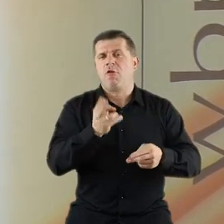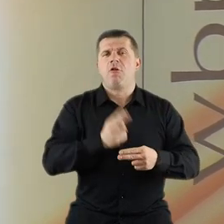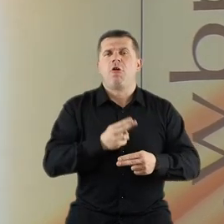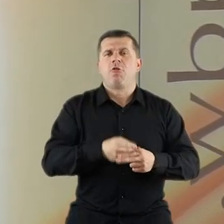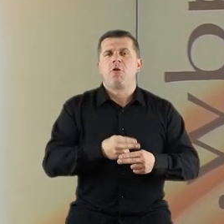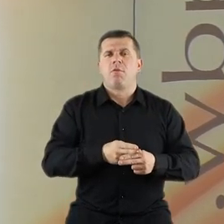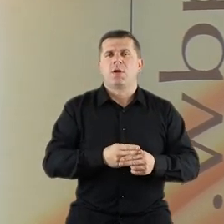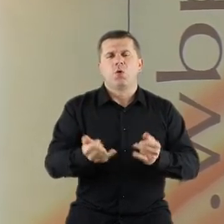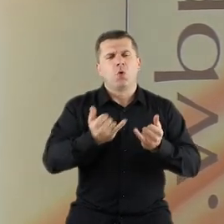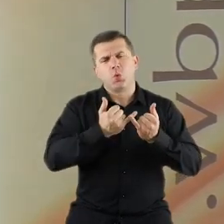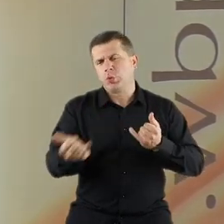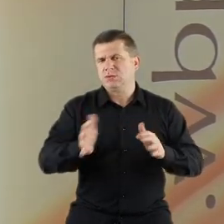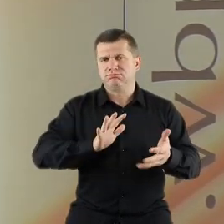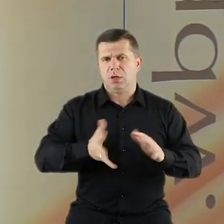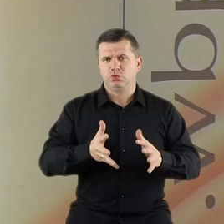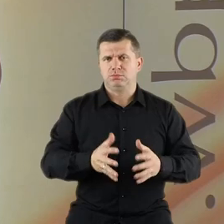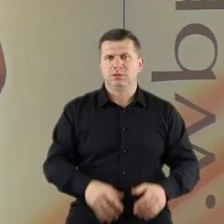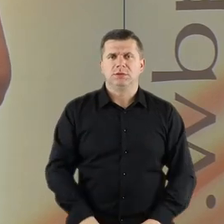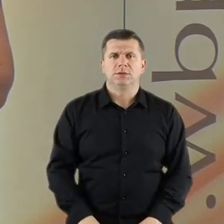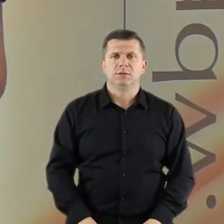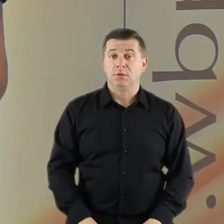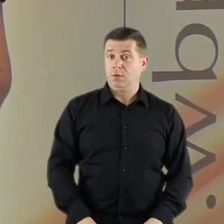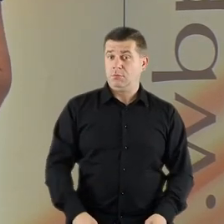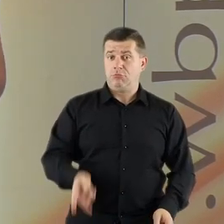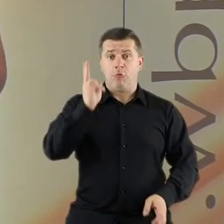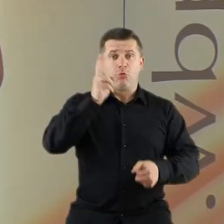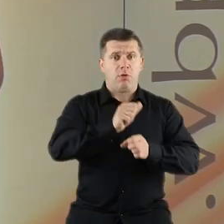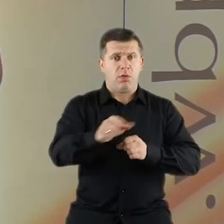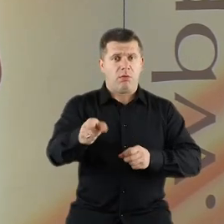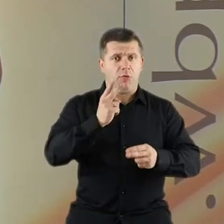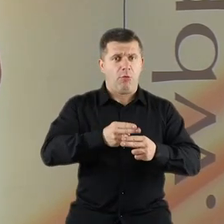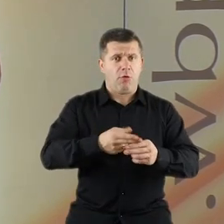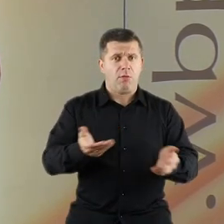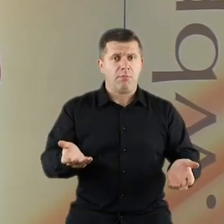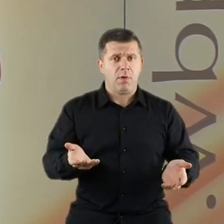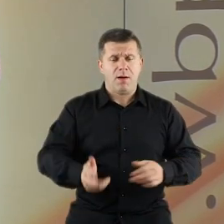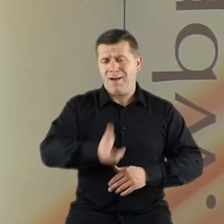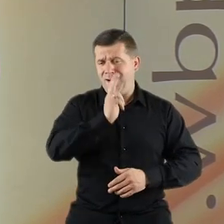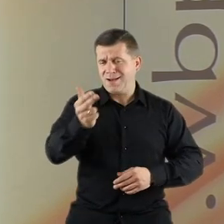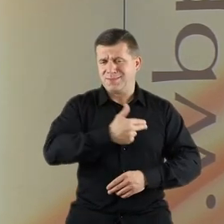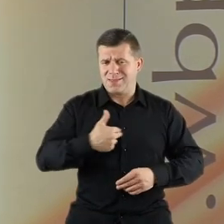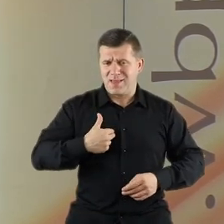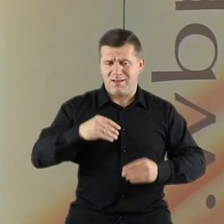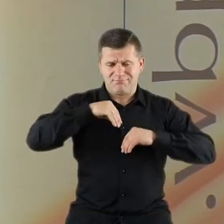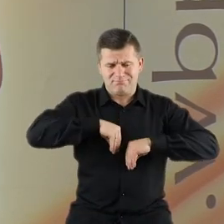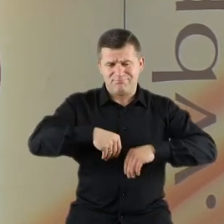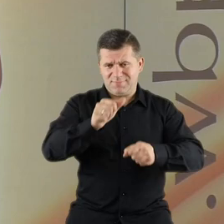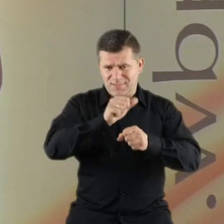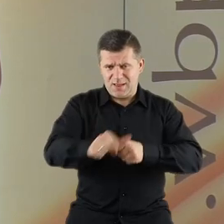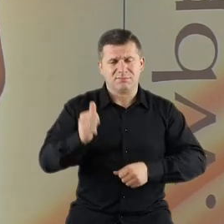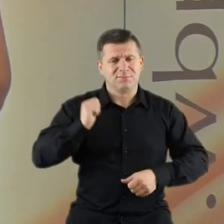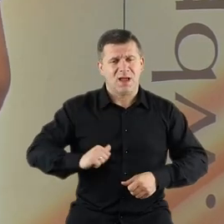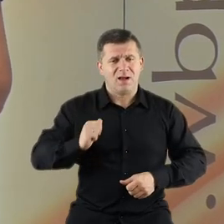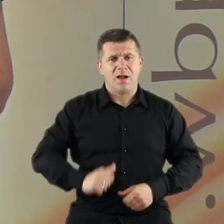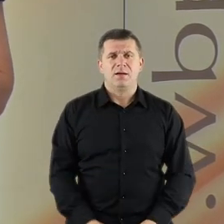objawia się chorobą i to w przeróżnych sposób A więc kto to jest ta choroba w każdym z nas siedzi